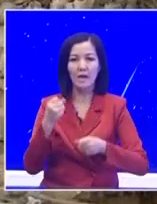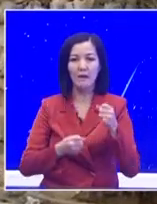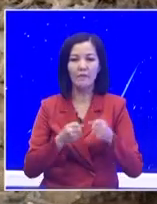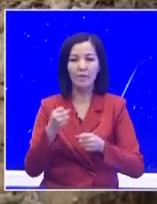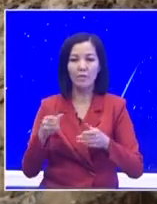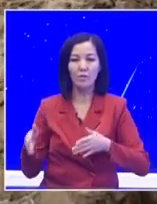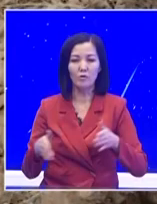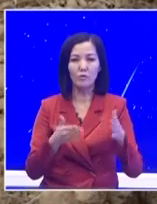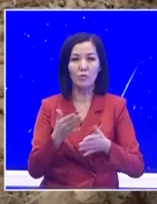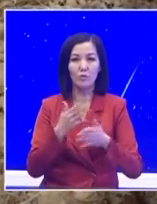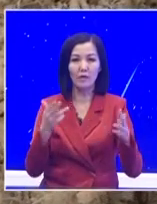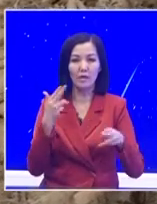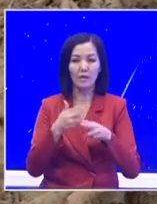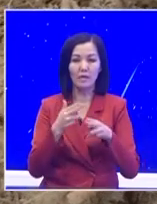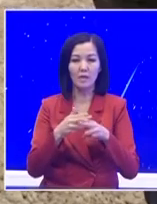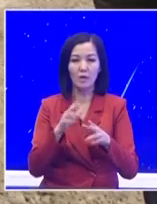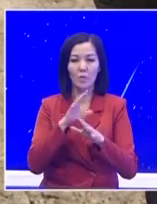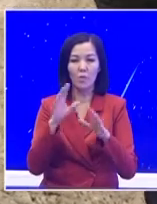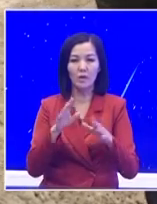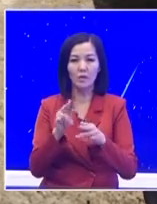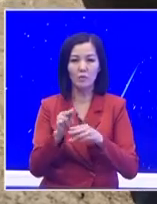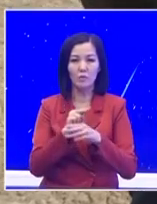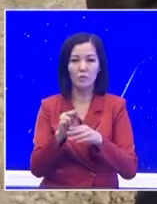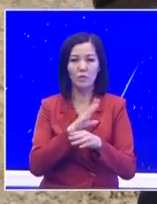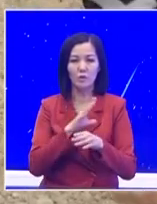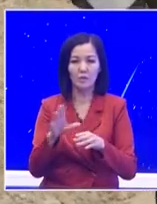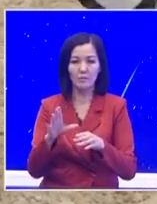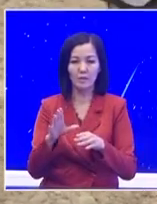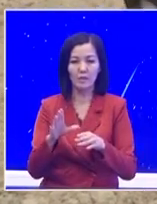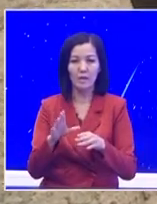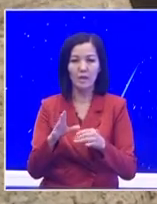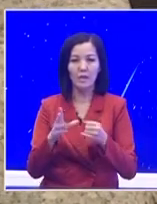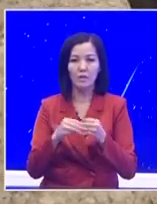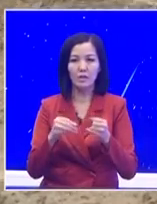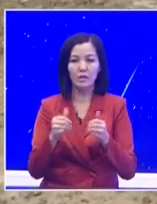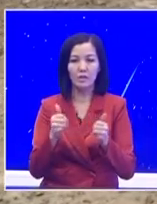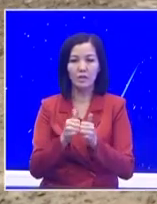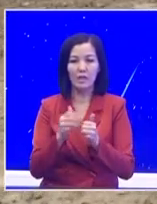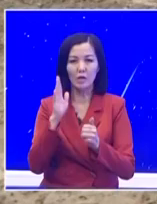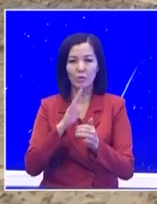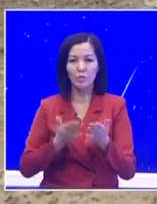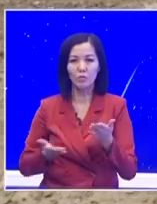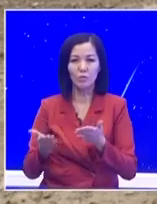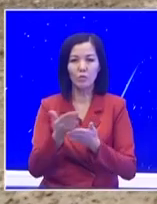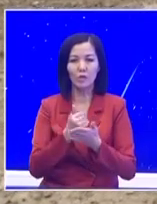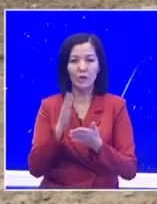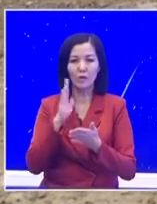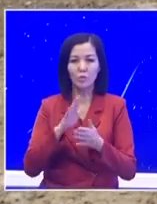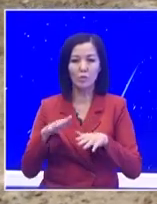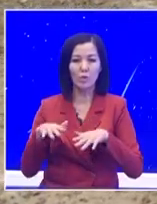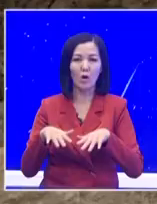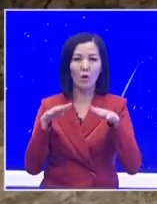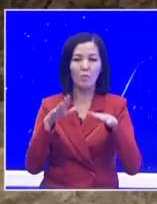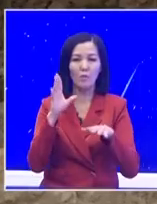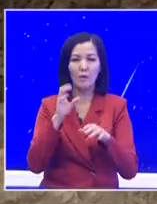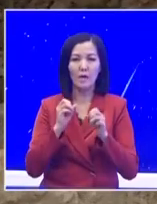жүргізушілеріне үлкен кедергі. Уақытылы күтім жұмыстары жүргізілмеген. Оның үстіне егістік алқабына жиналған судың тас жолды шайып кету қаупі бар.